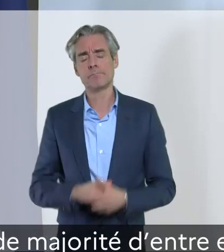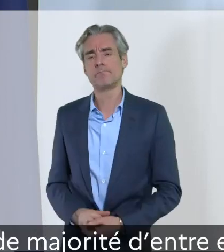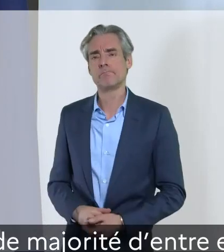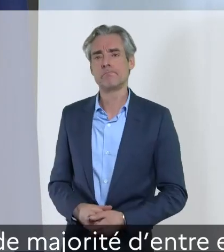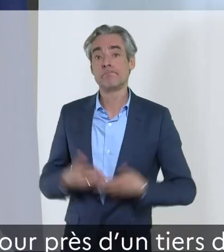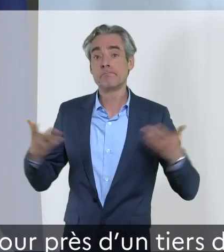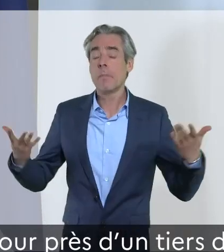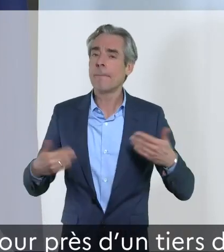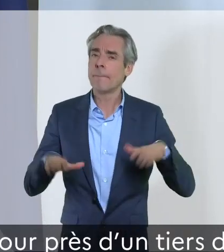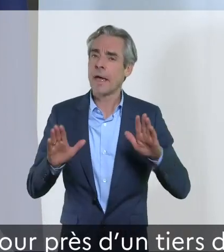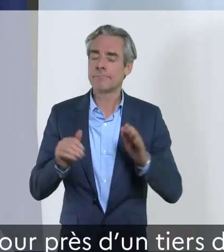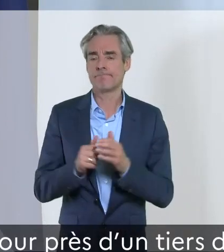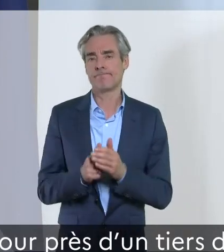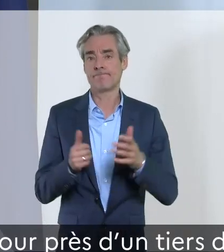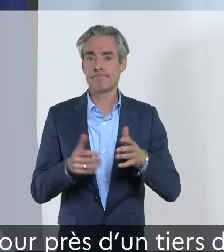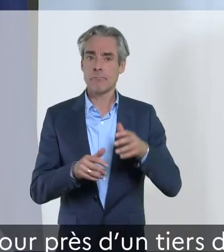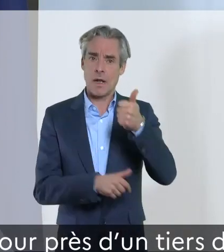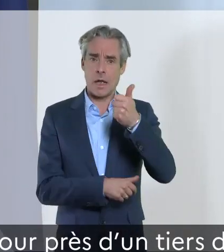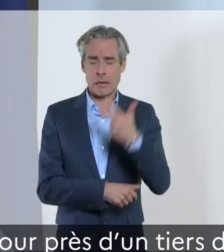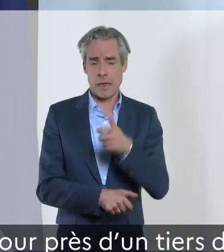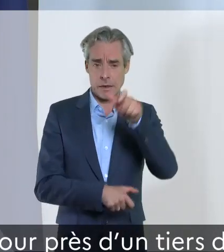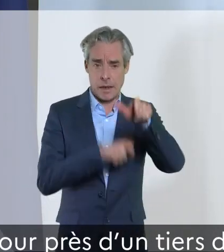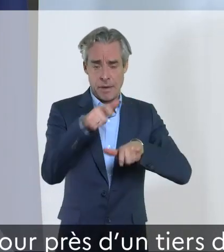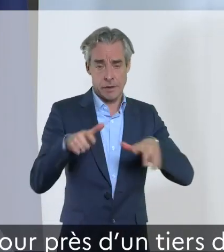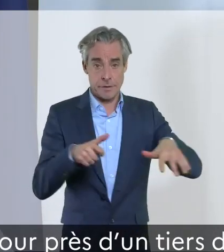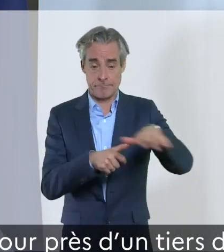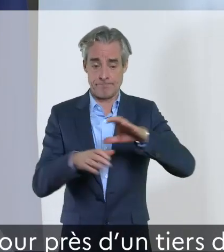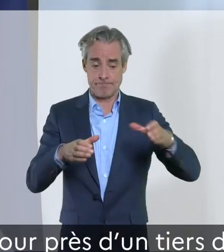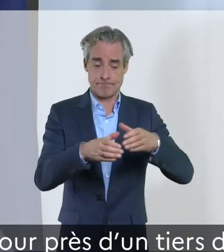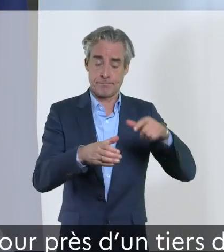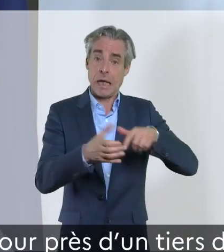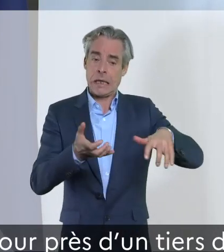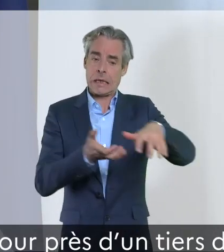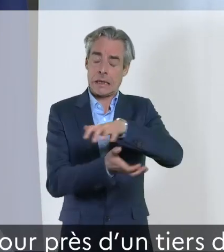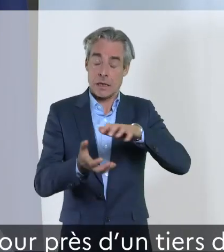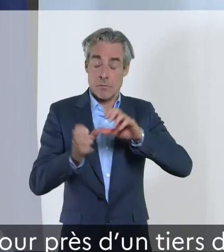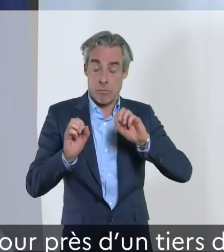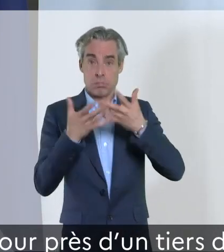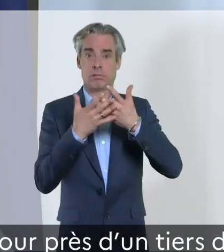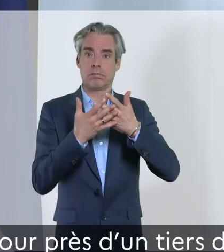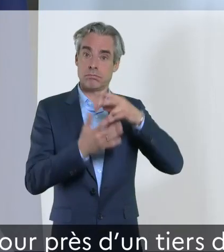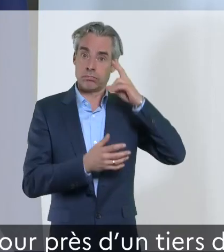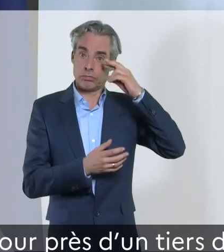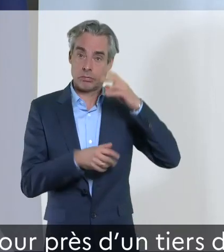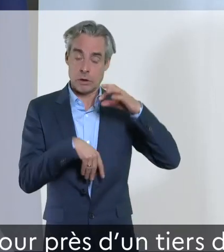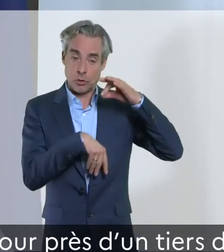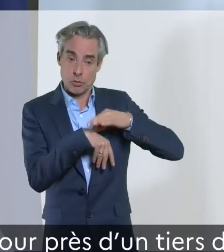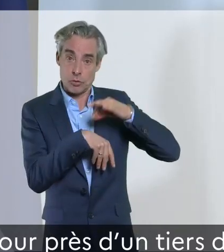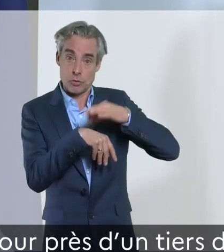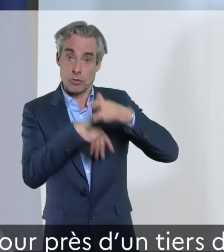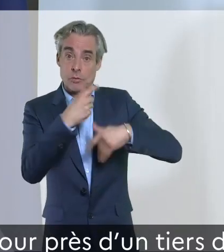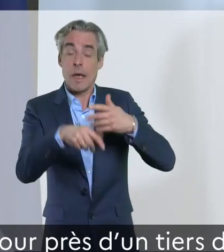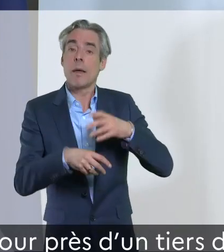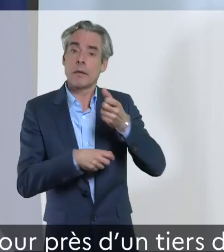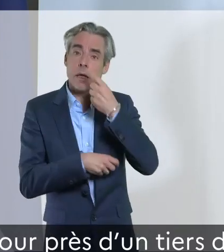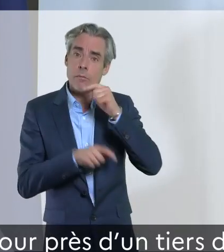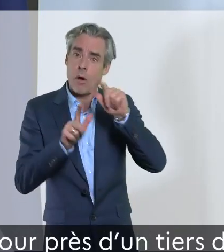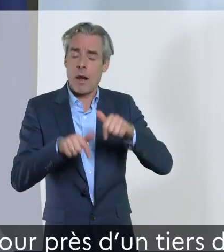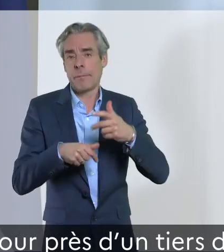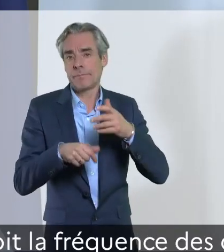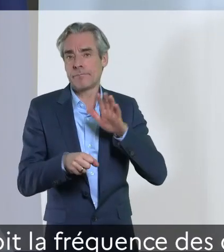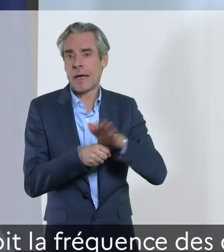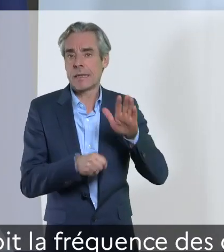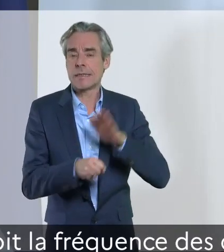épileptiques. Cependant, pour près d'un tiers des personnes, des crises imprévisibles existent malgré la prise d'un